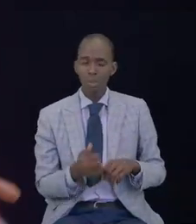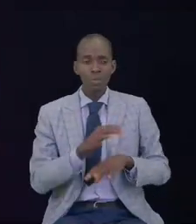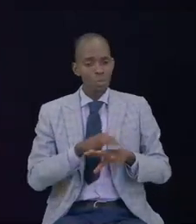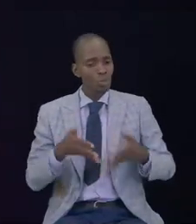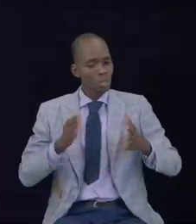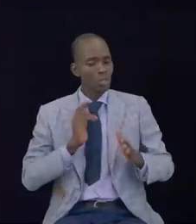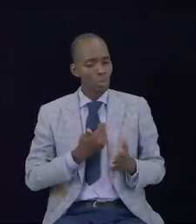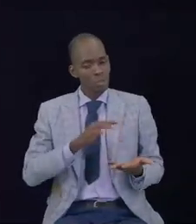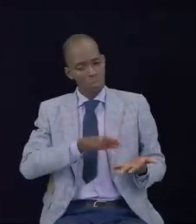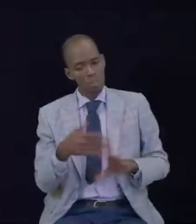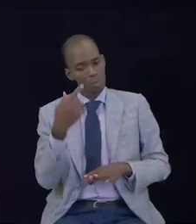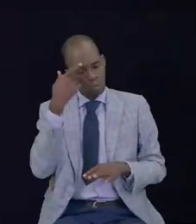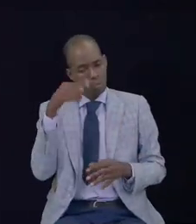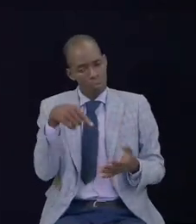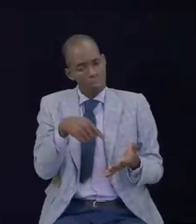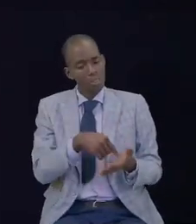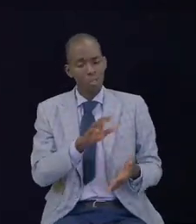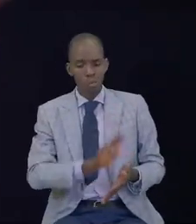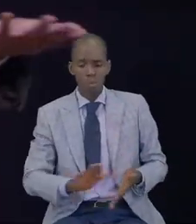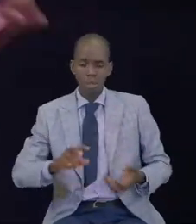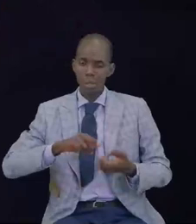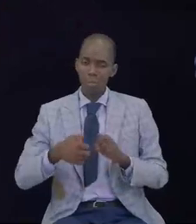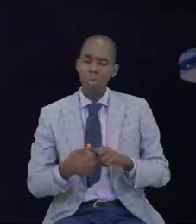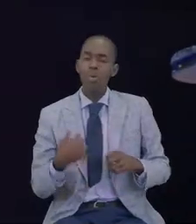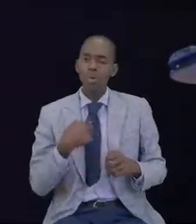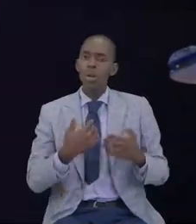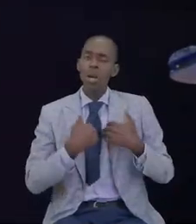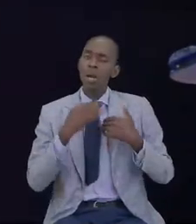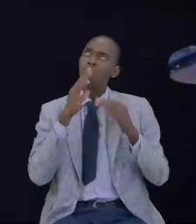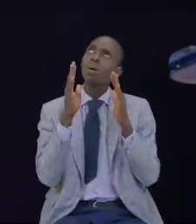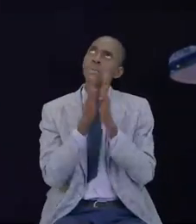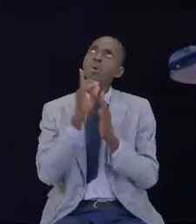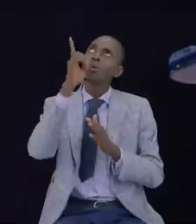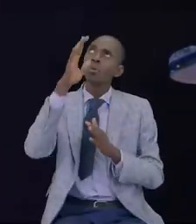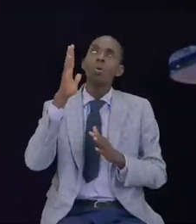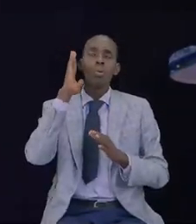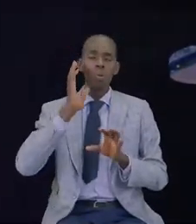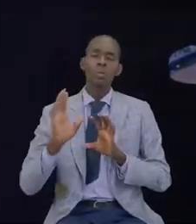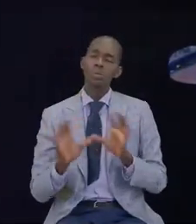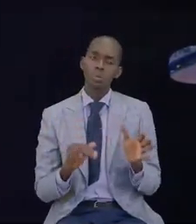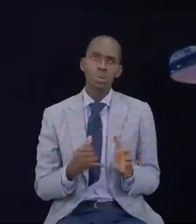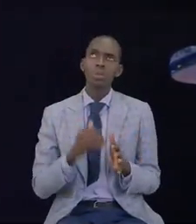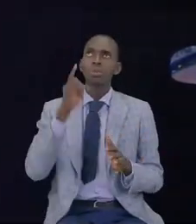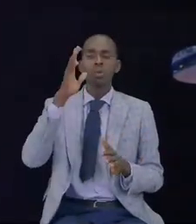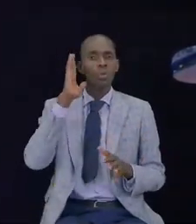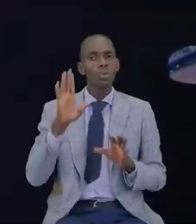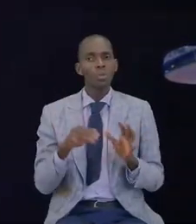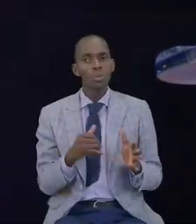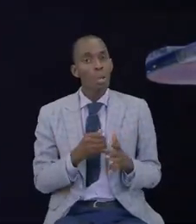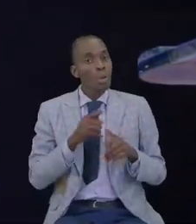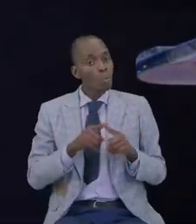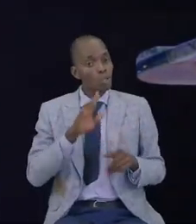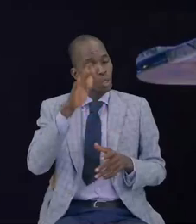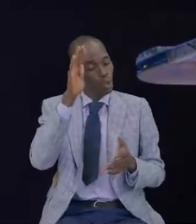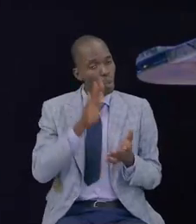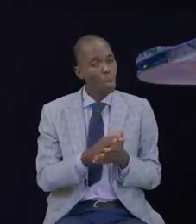à cause des enfants, hein. Nous, on priait. Non, Dieu le fera, Dieu le fera. Mais ton mari a la conviction que